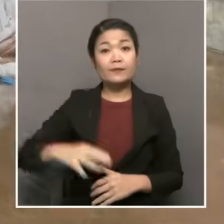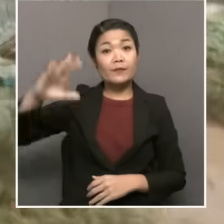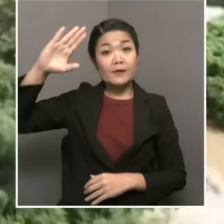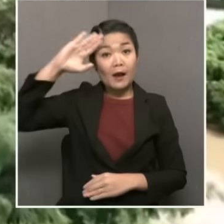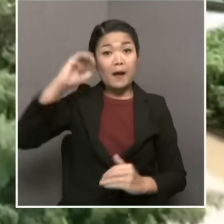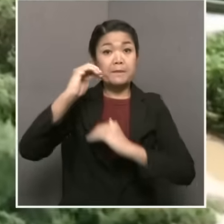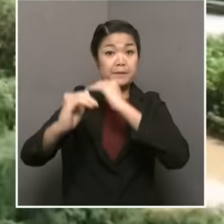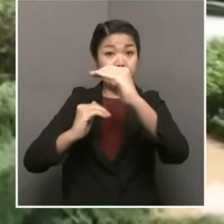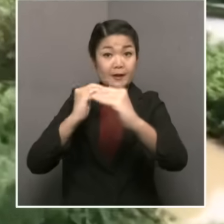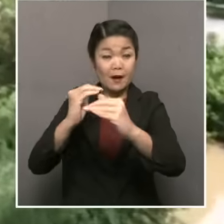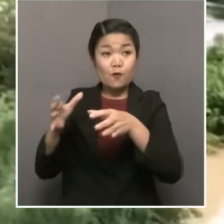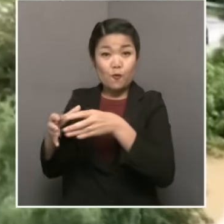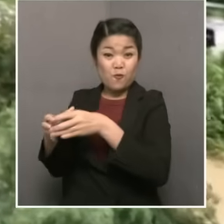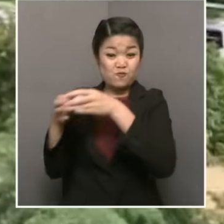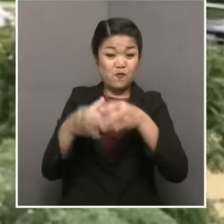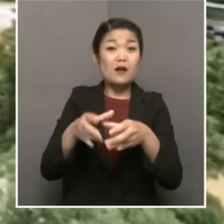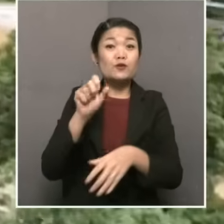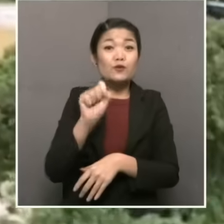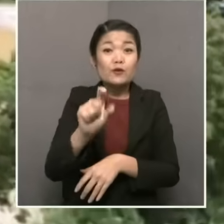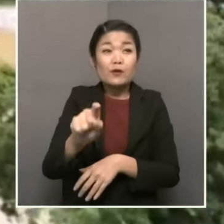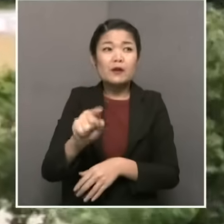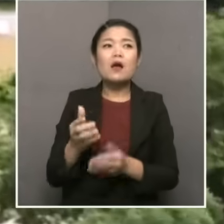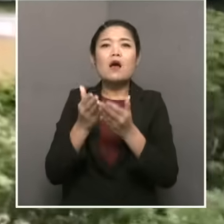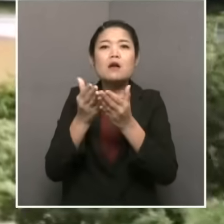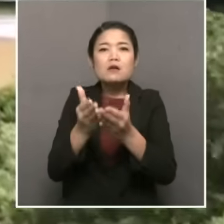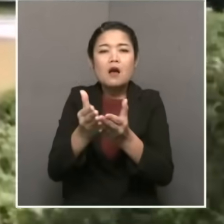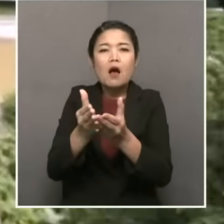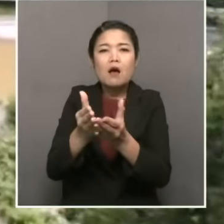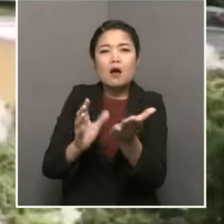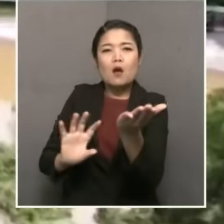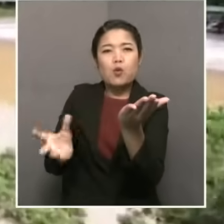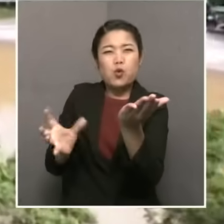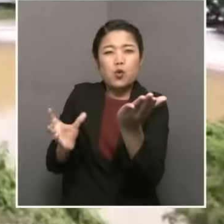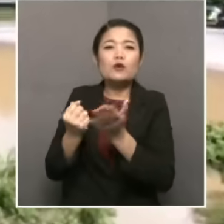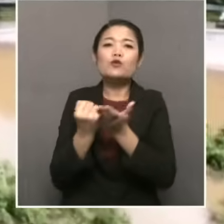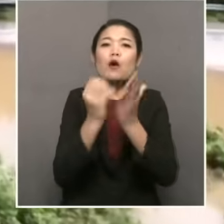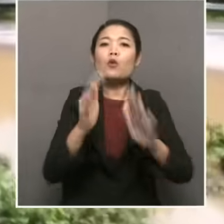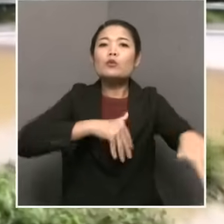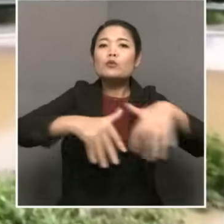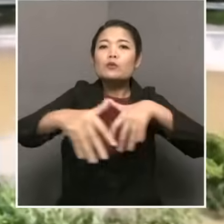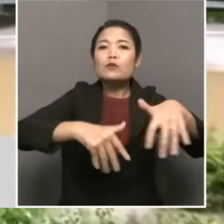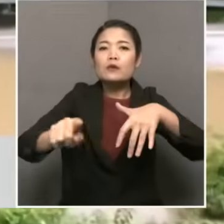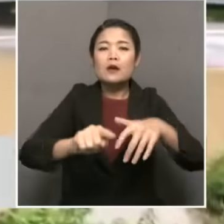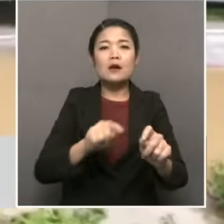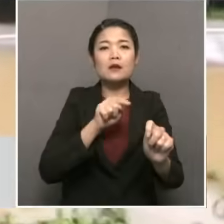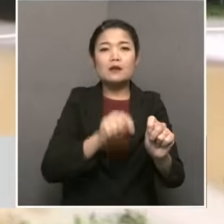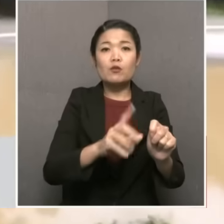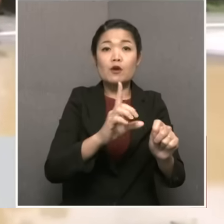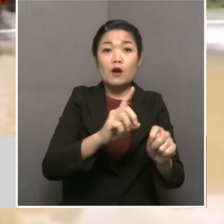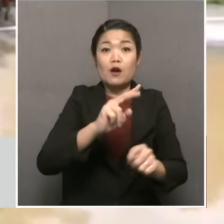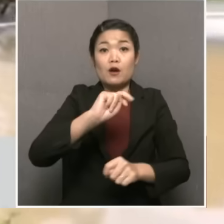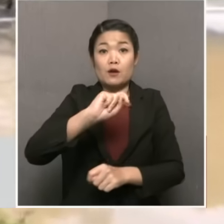พัฒนาจัดกำลังชุดเคลื่อนที่เร็วพร้อมเรือยนต์ขนาดเล็กให้การช่วยเหลือประชาชนในตำบลดงหลวงและตำบล